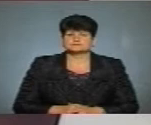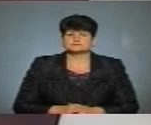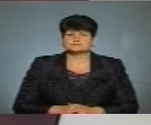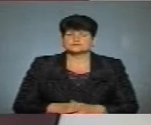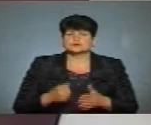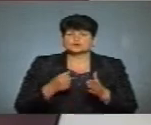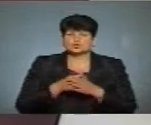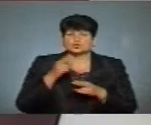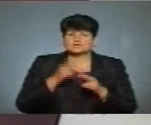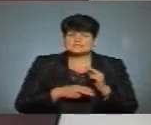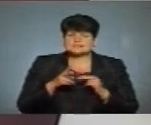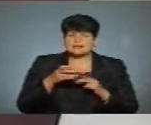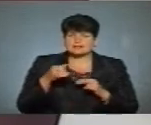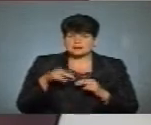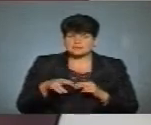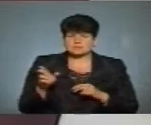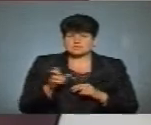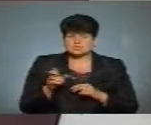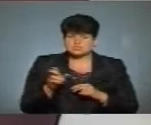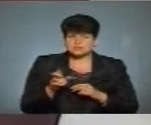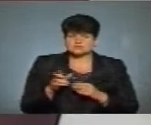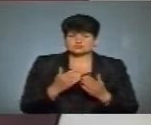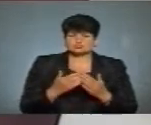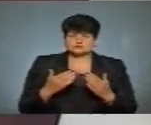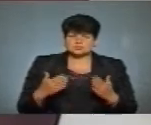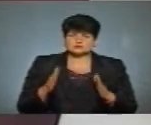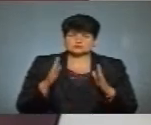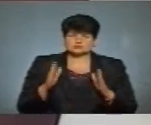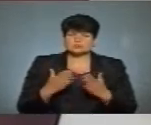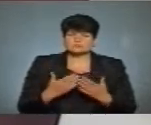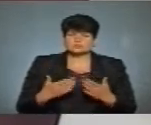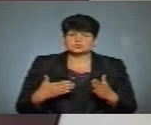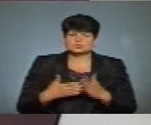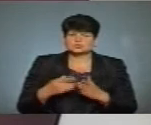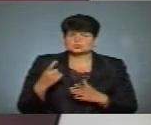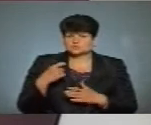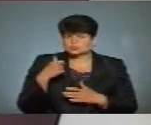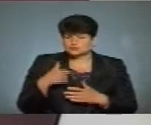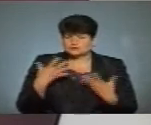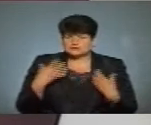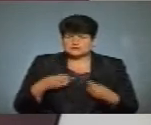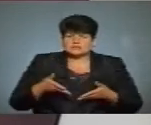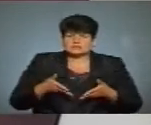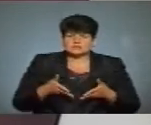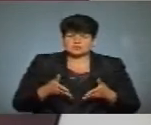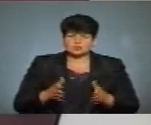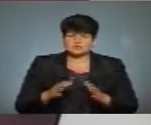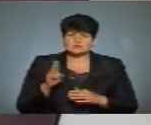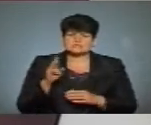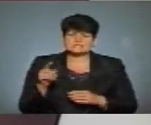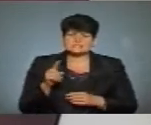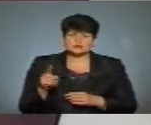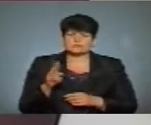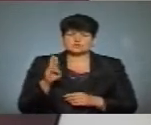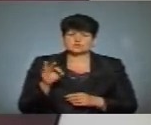До кінця липня у Бережанському краєзнавчому музеї діятиме виставка «До 100-річчя з дня народження бандуриста Зіновія Штокалка». Про це